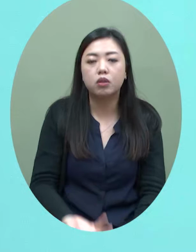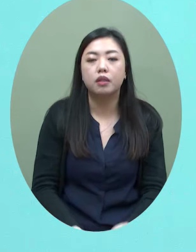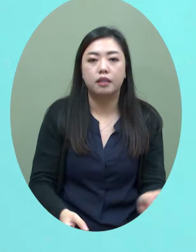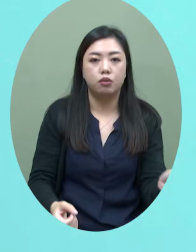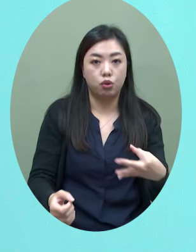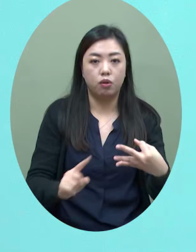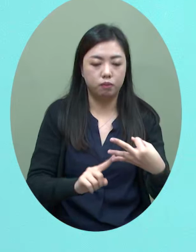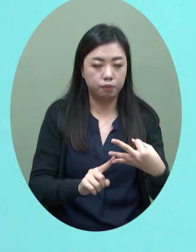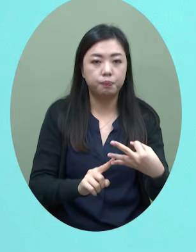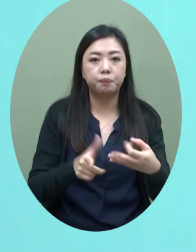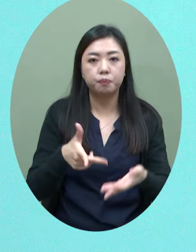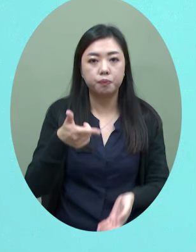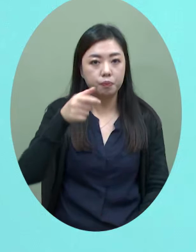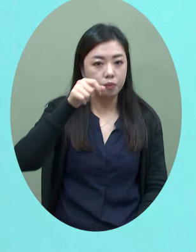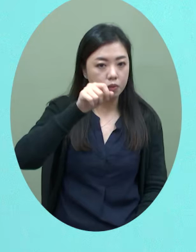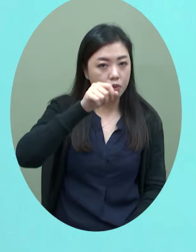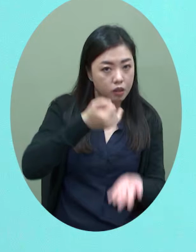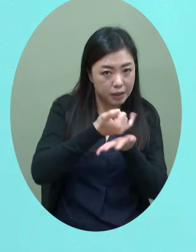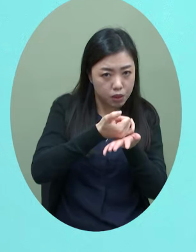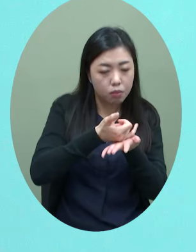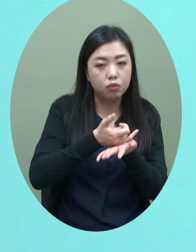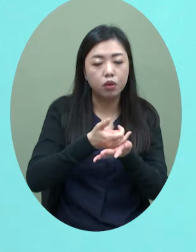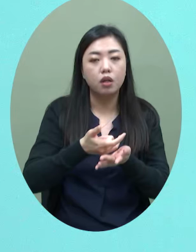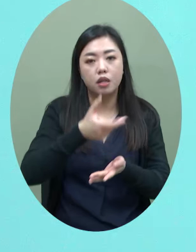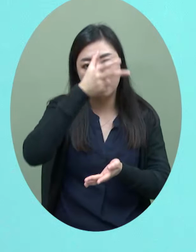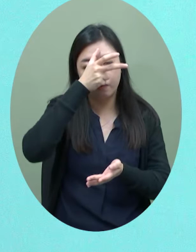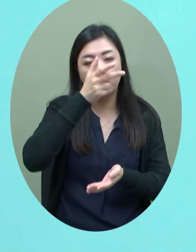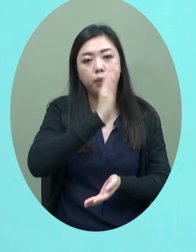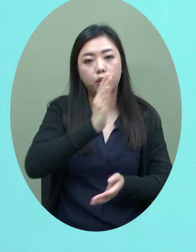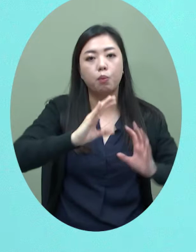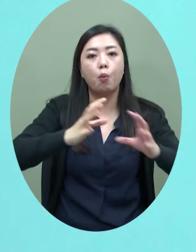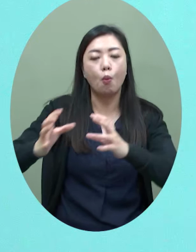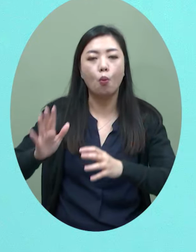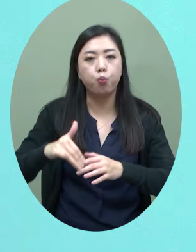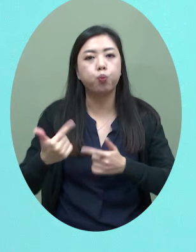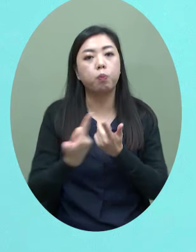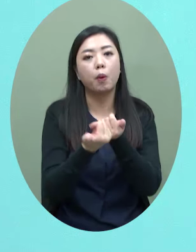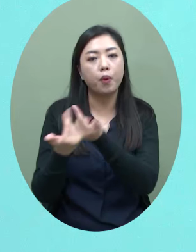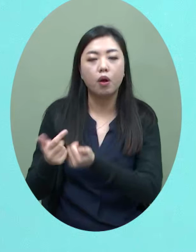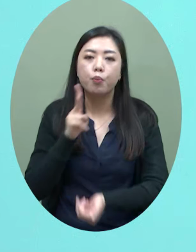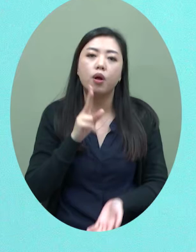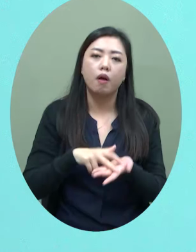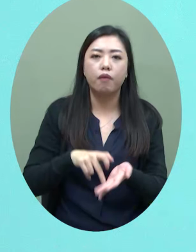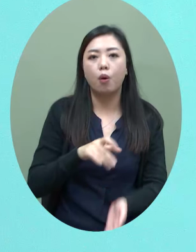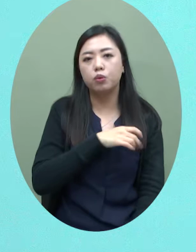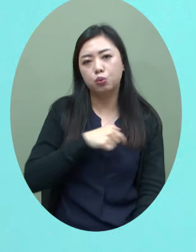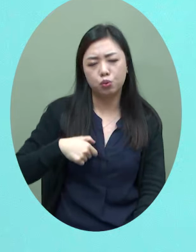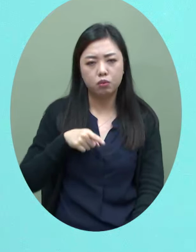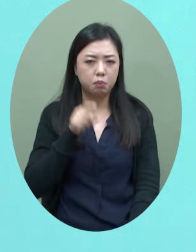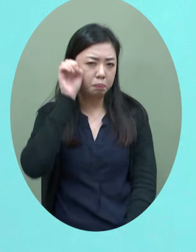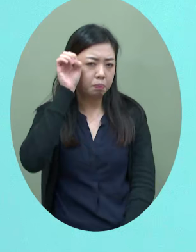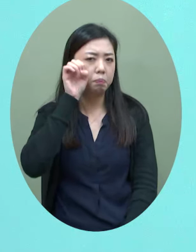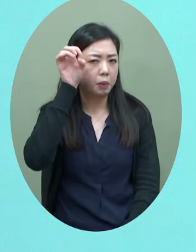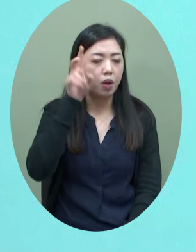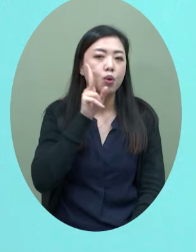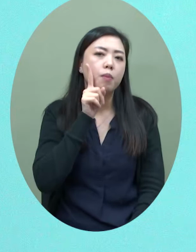咧。就政府嘅當局係會全面配合嘅，即係如果立法會員喺審議過程有啲提問，往時可